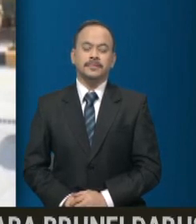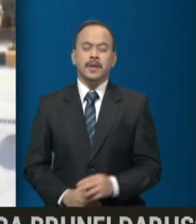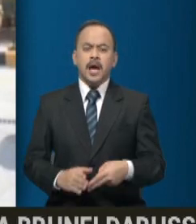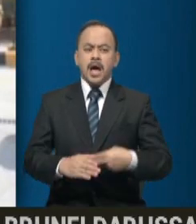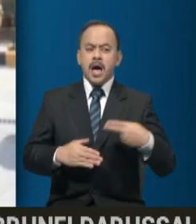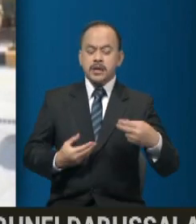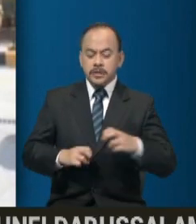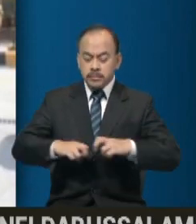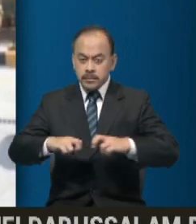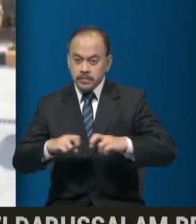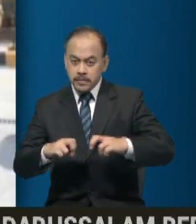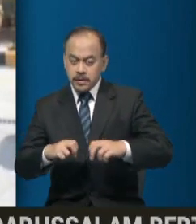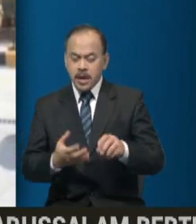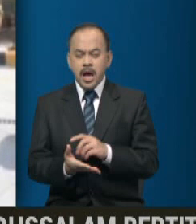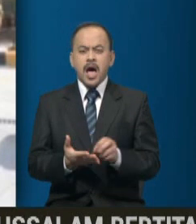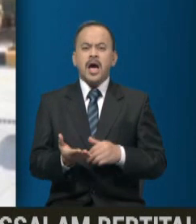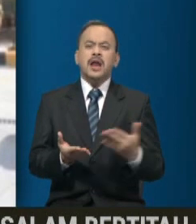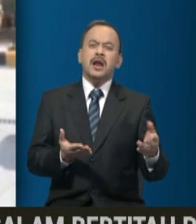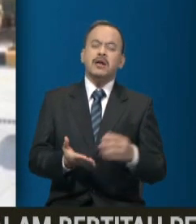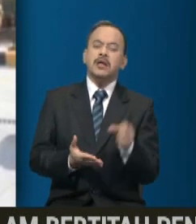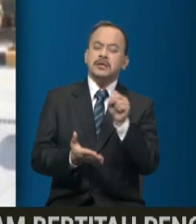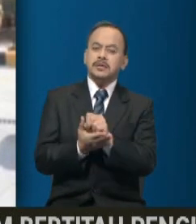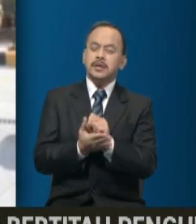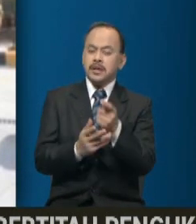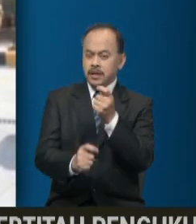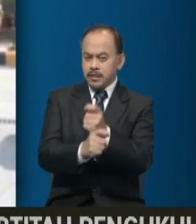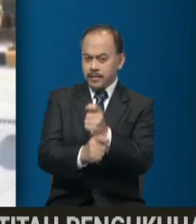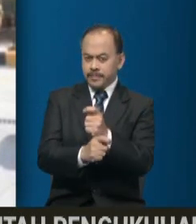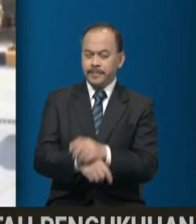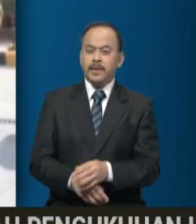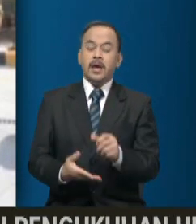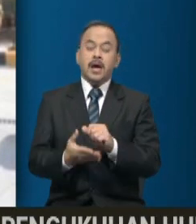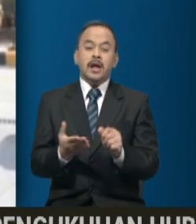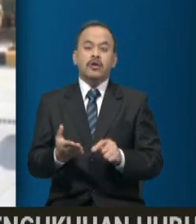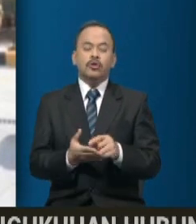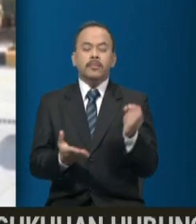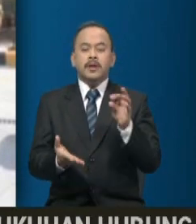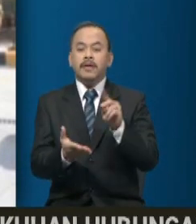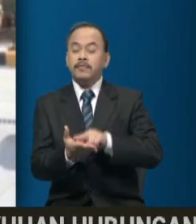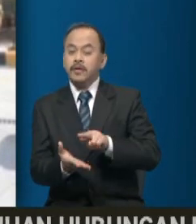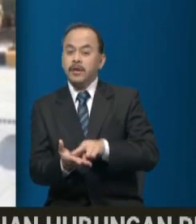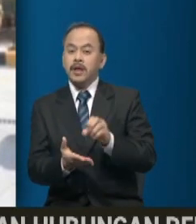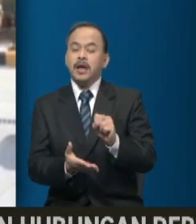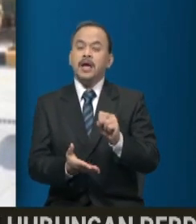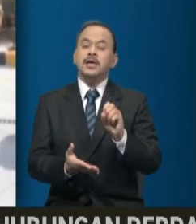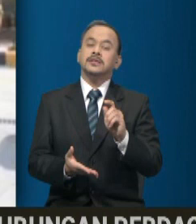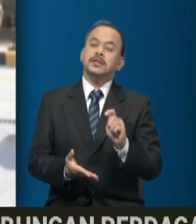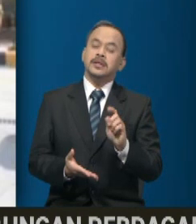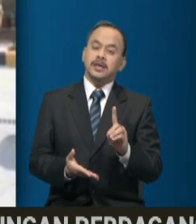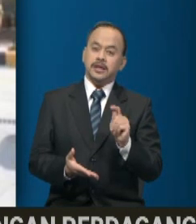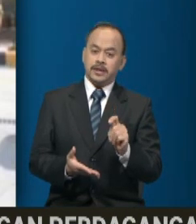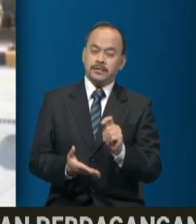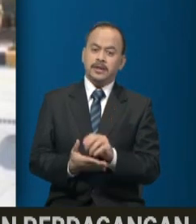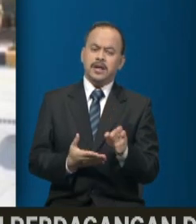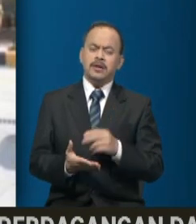Hasil pemeriksaan yang dijalankan, alat yang digunakan adalah sah dan tepat. Peralatan tersebut adalah berdaftar dengan unit SDT selaras dengan